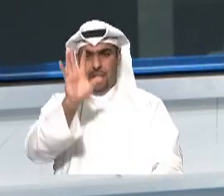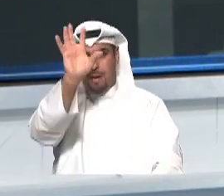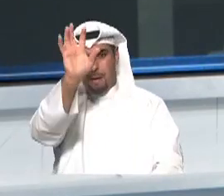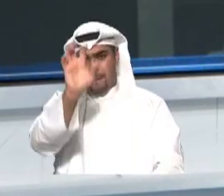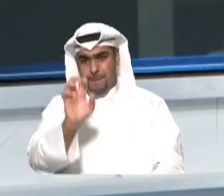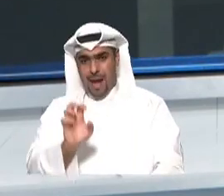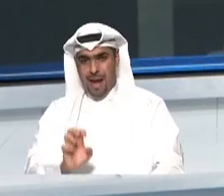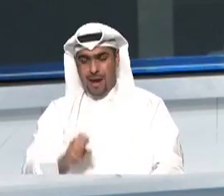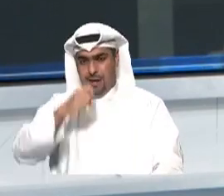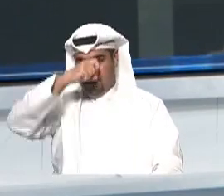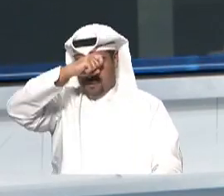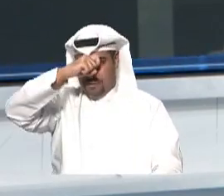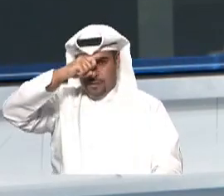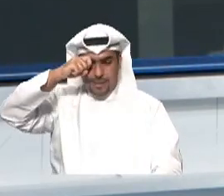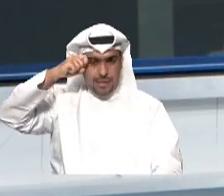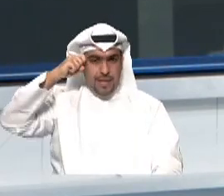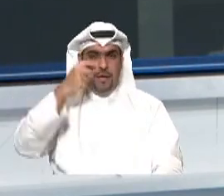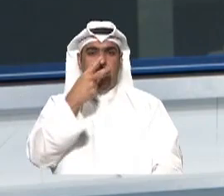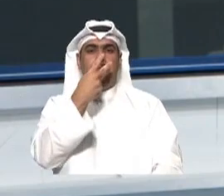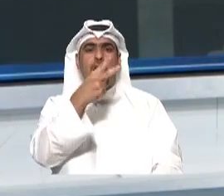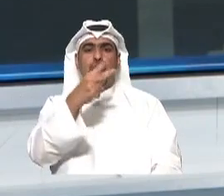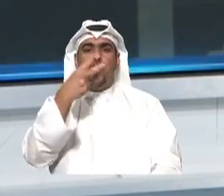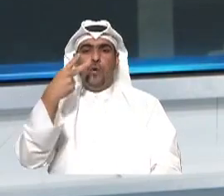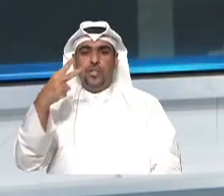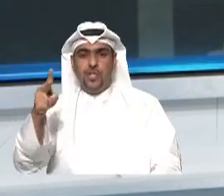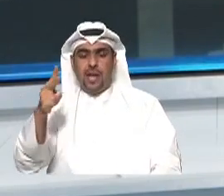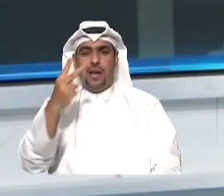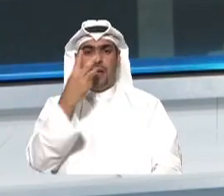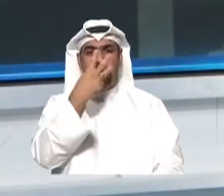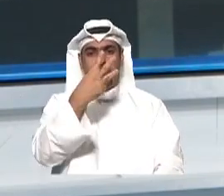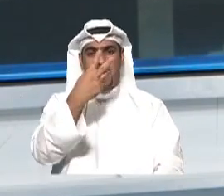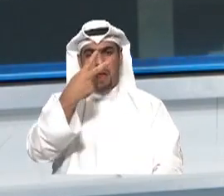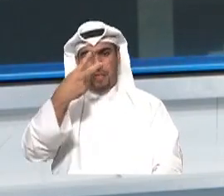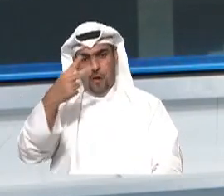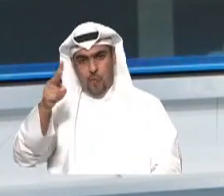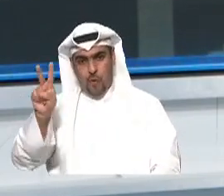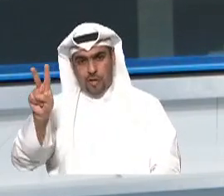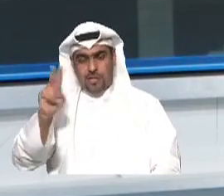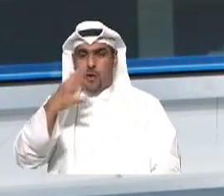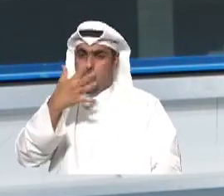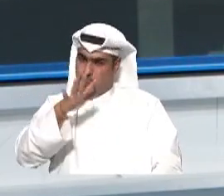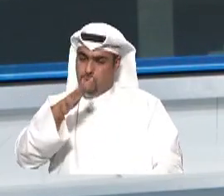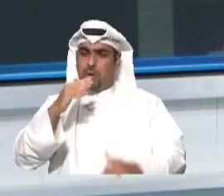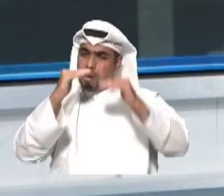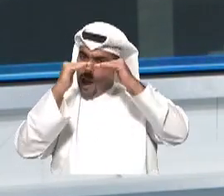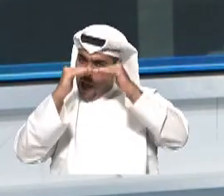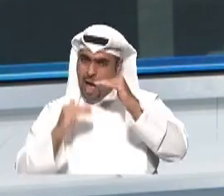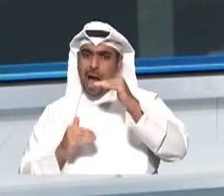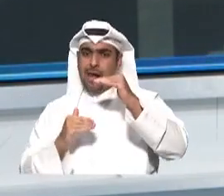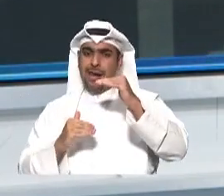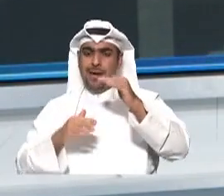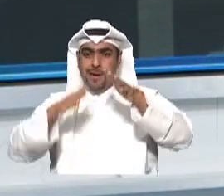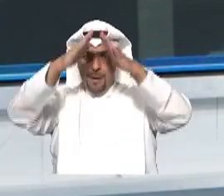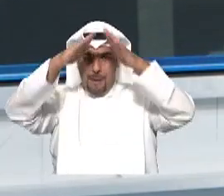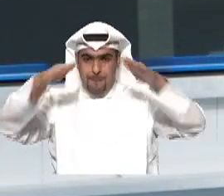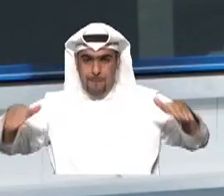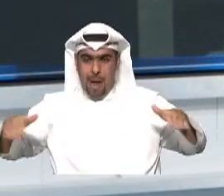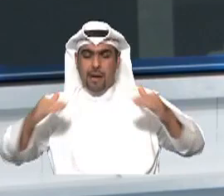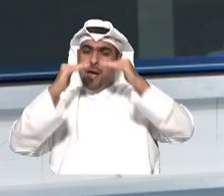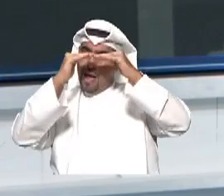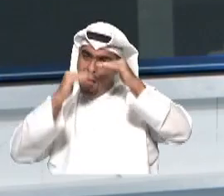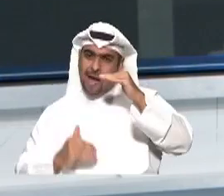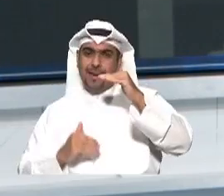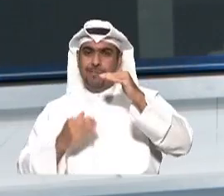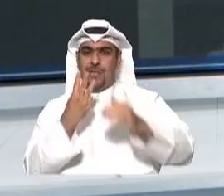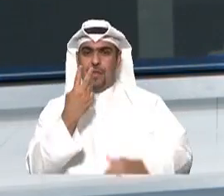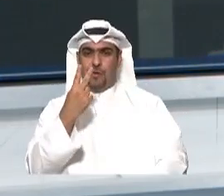المقبلة متفاوتة ما بين 22 إلى 23 درجة مئوية، وقد تقل عن ذلك في المناطق الصحراوية الزراعية من دولة الكويت